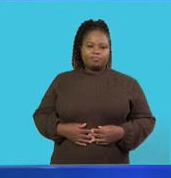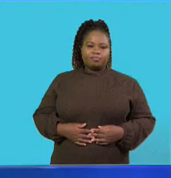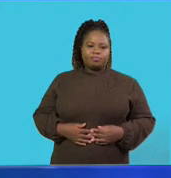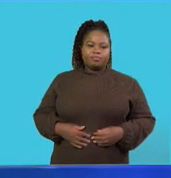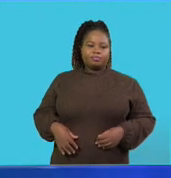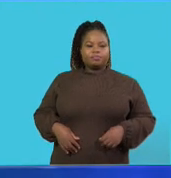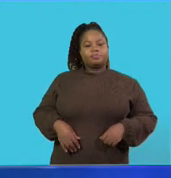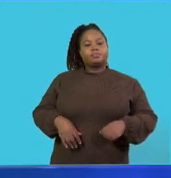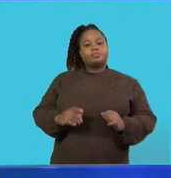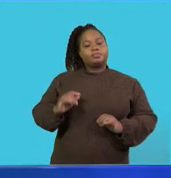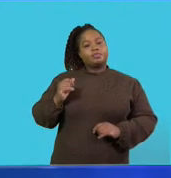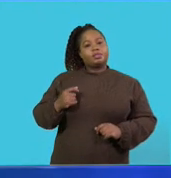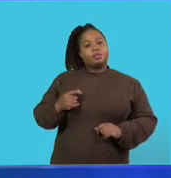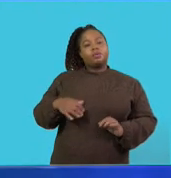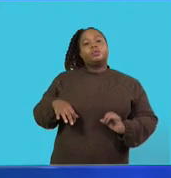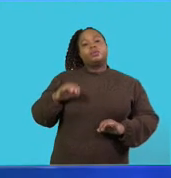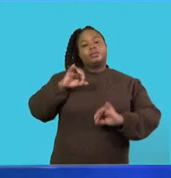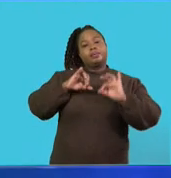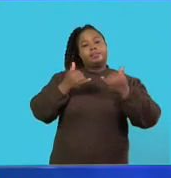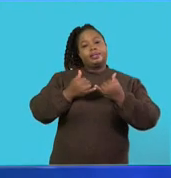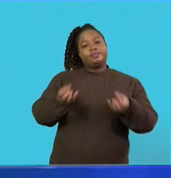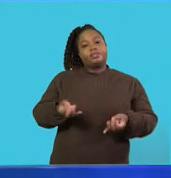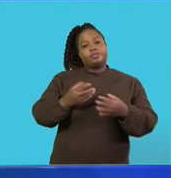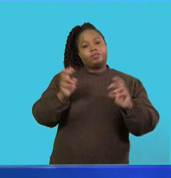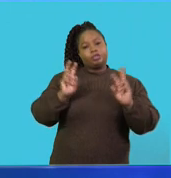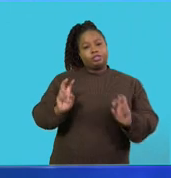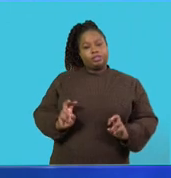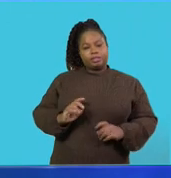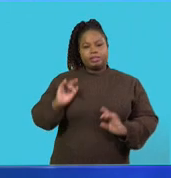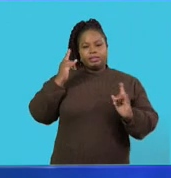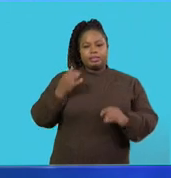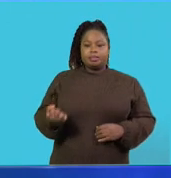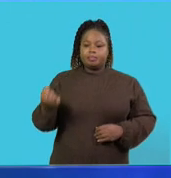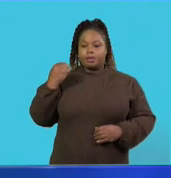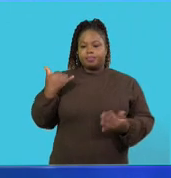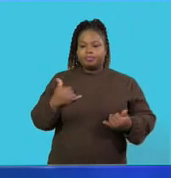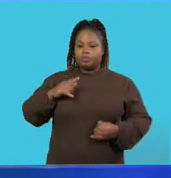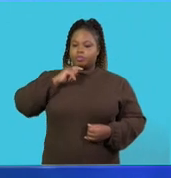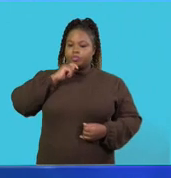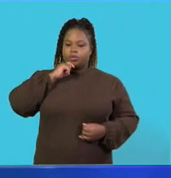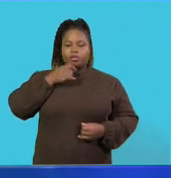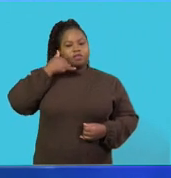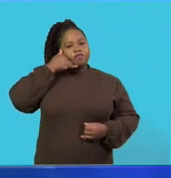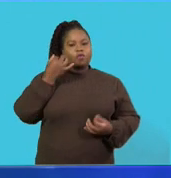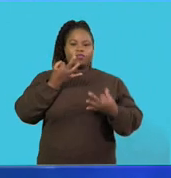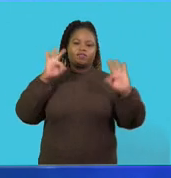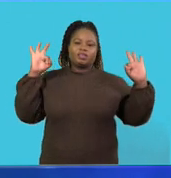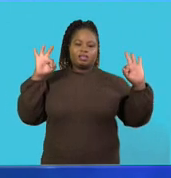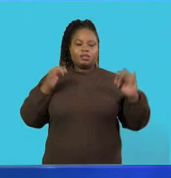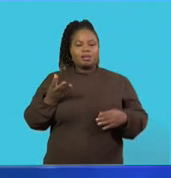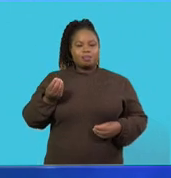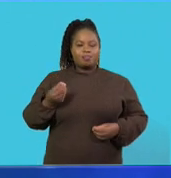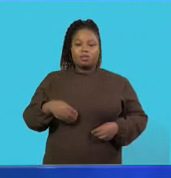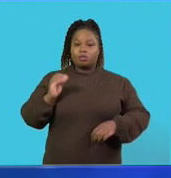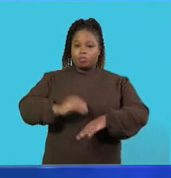Inkampani ephakela iphinde ihlinzeke ngogesi okuyi city power namhlanje ngezikhathi zasekuseni. Yethule inombolo yamahhala ehlose ukubhekana